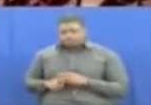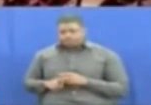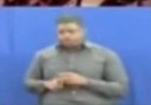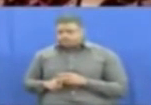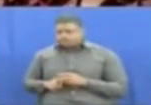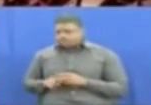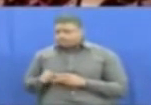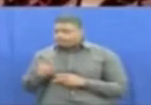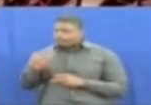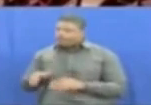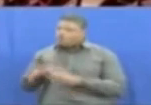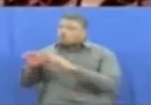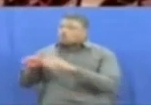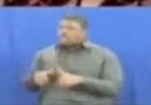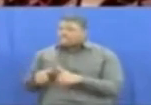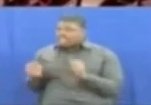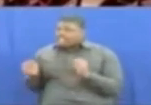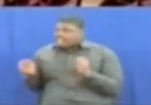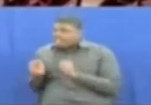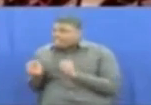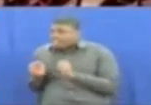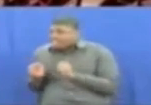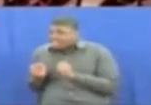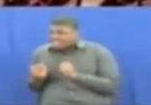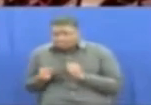Kibiti, tunakupeni pole sana.